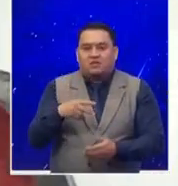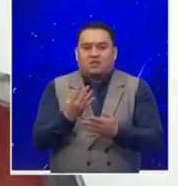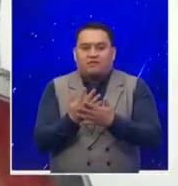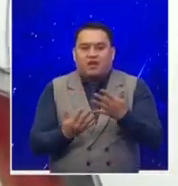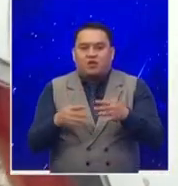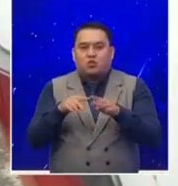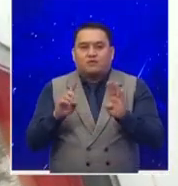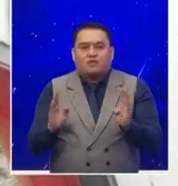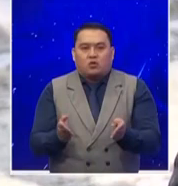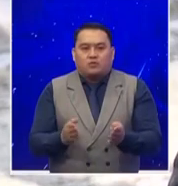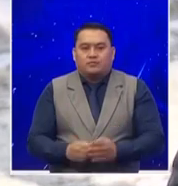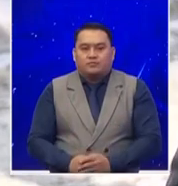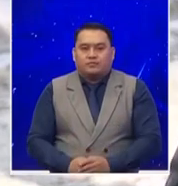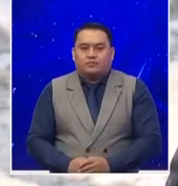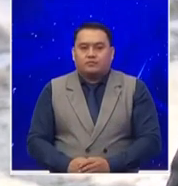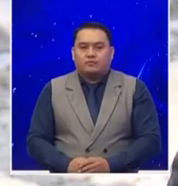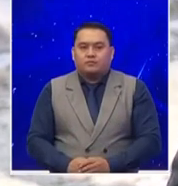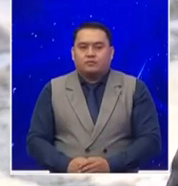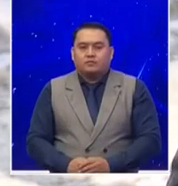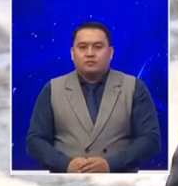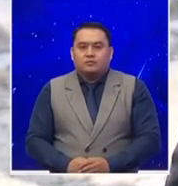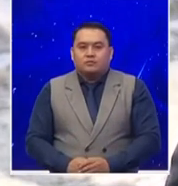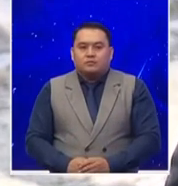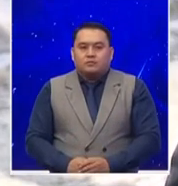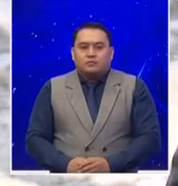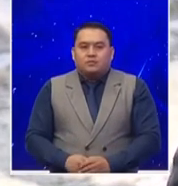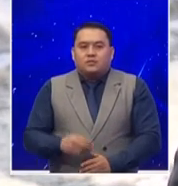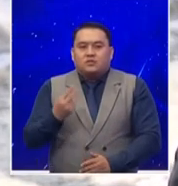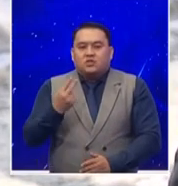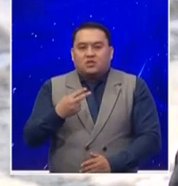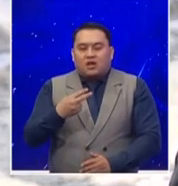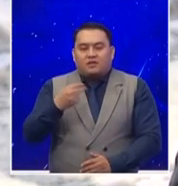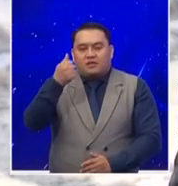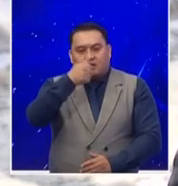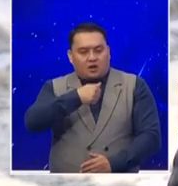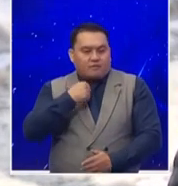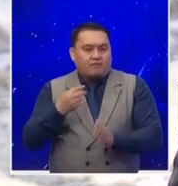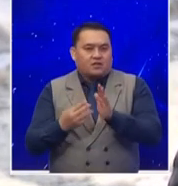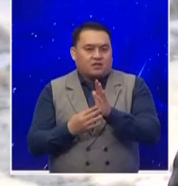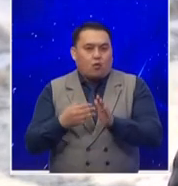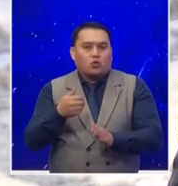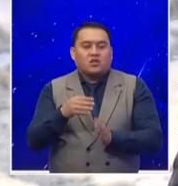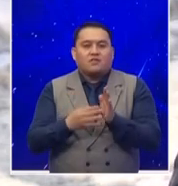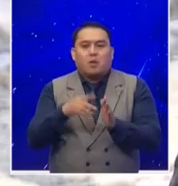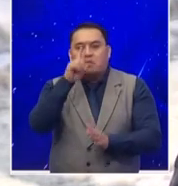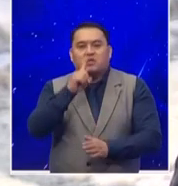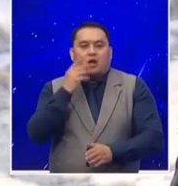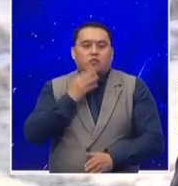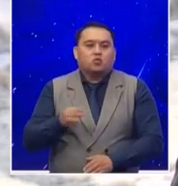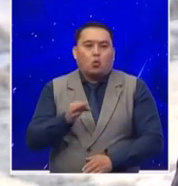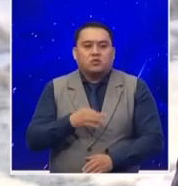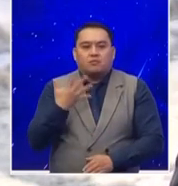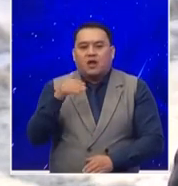клеток для содержания бездомных животных. За 9 месяцев 2020 года в Алматинской